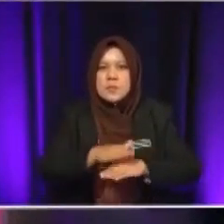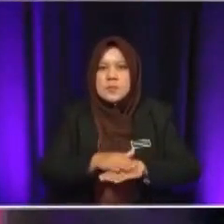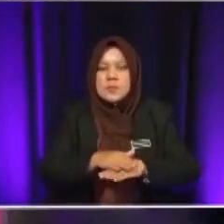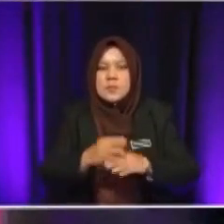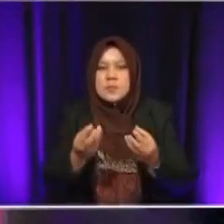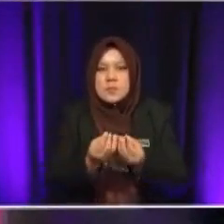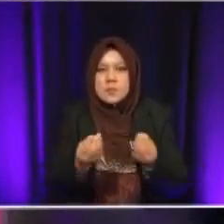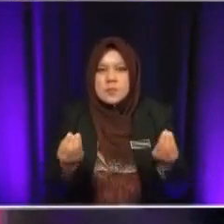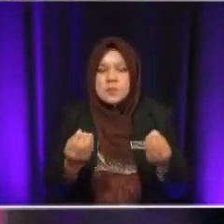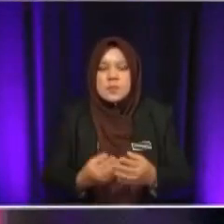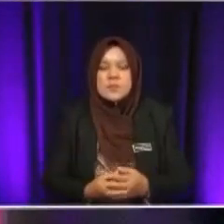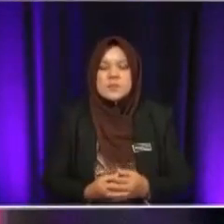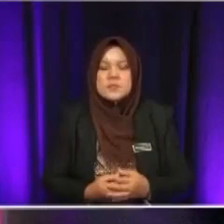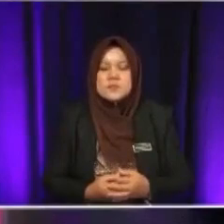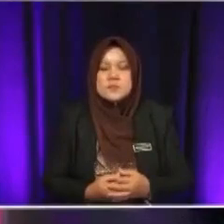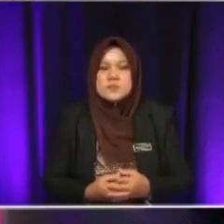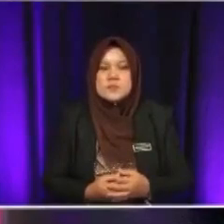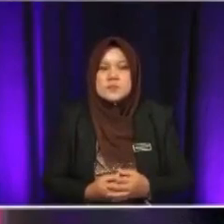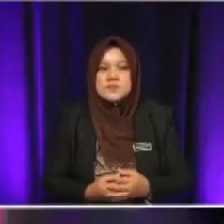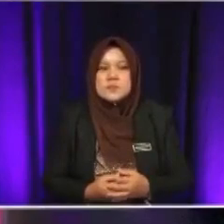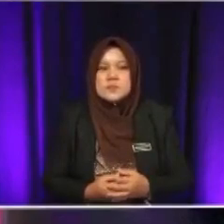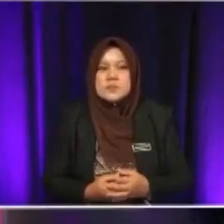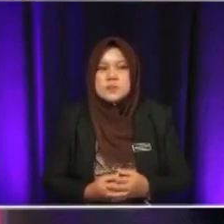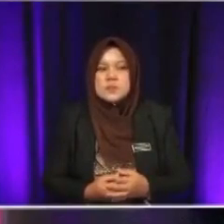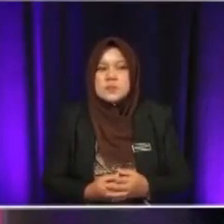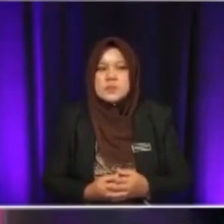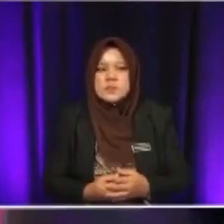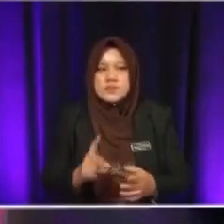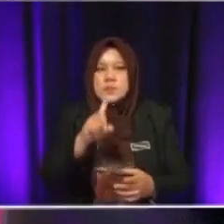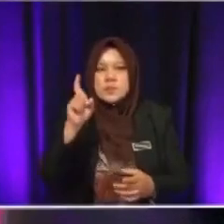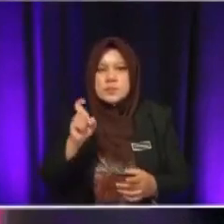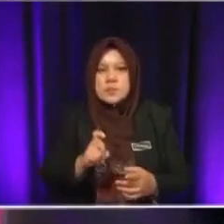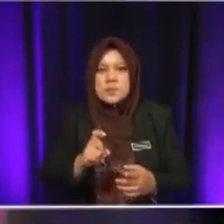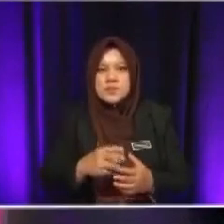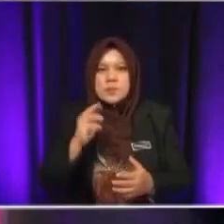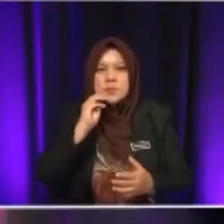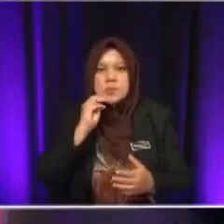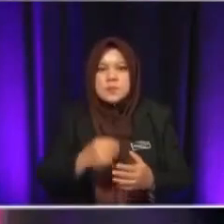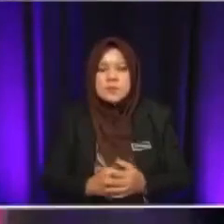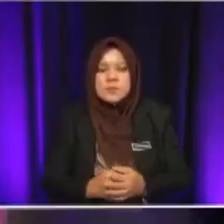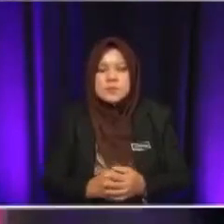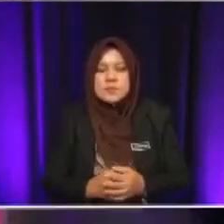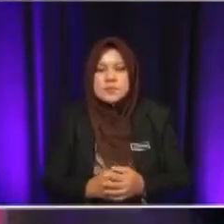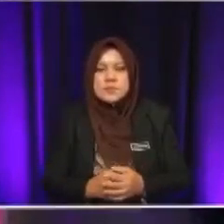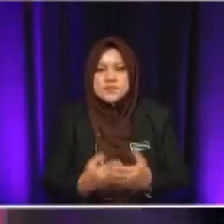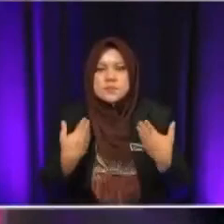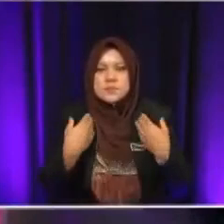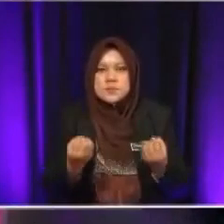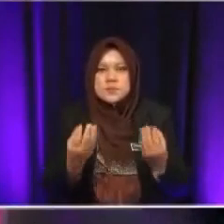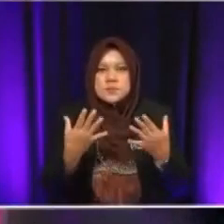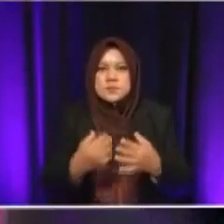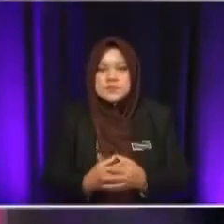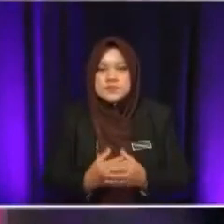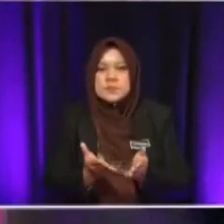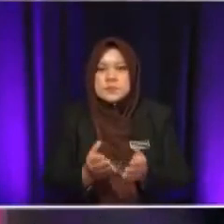ataupun tanah lah. So sekarang Mira dah jelas. Okay, saya nak tanya Mira sekejap sikit je. Boleh cikgu. Ada berapa jenis sistem